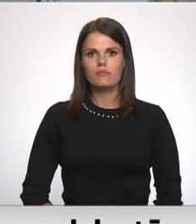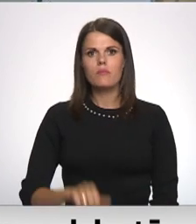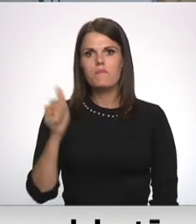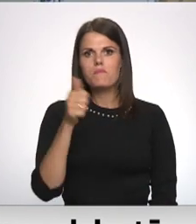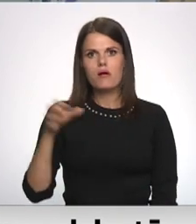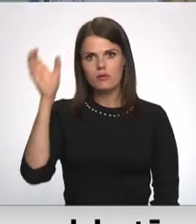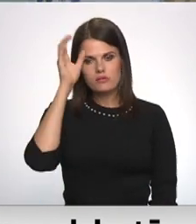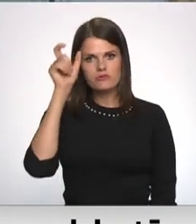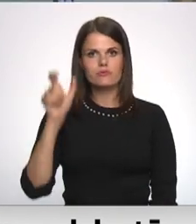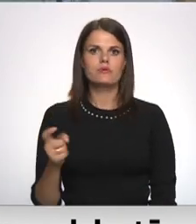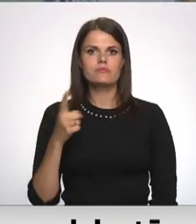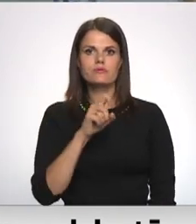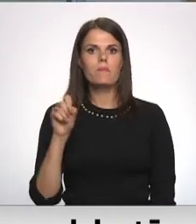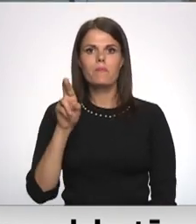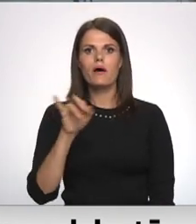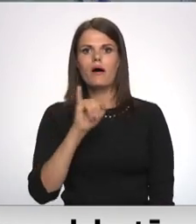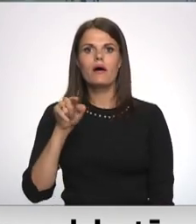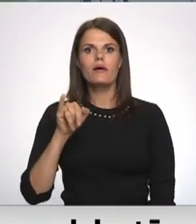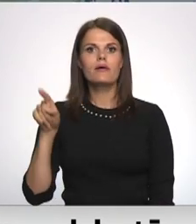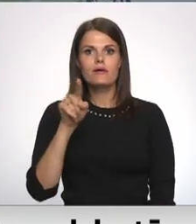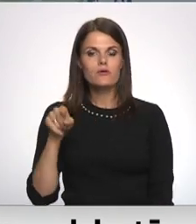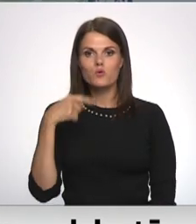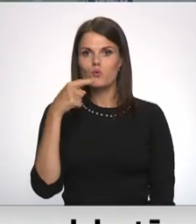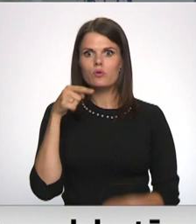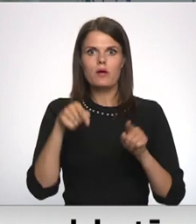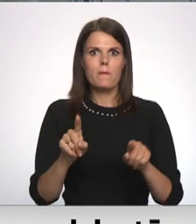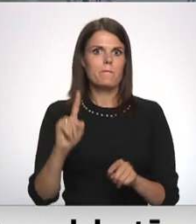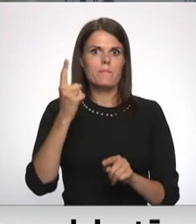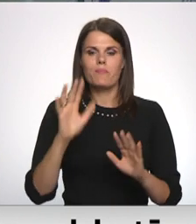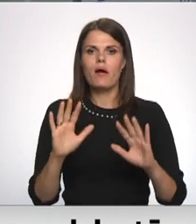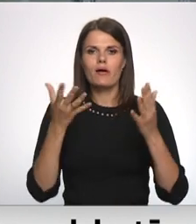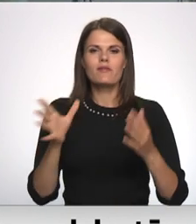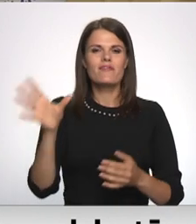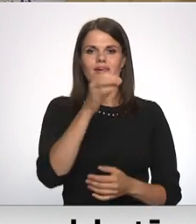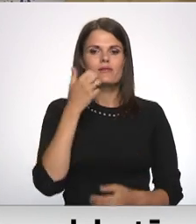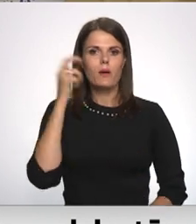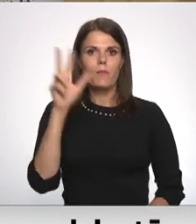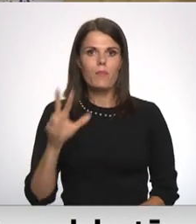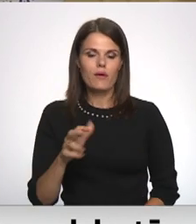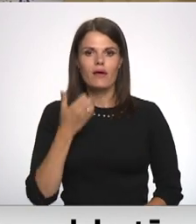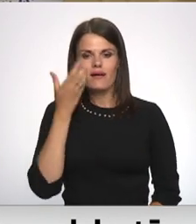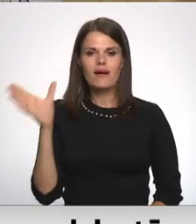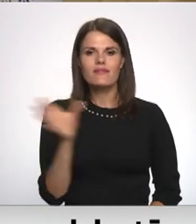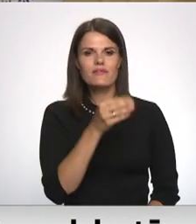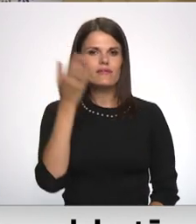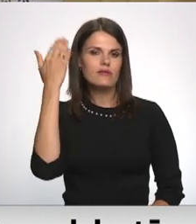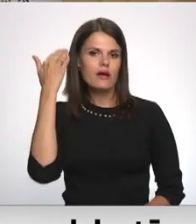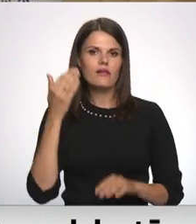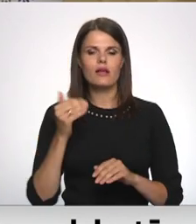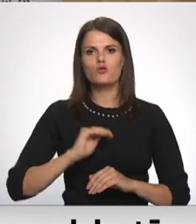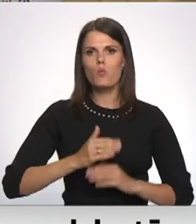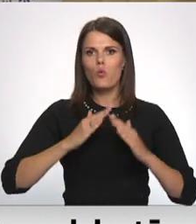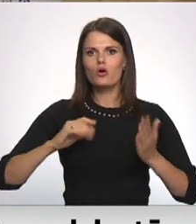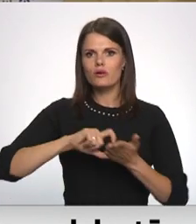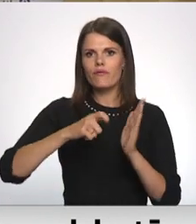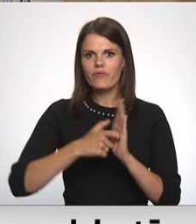Mākslas zinātnieks Ojārs Spārīts RTV skaidro, ka tas ir pirmais gadījums visā Baltijā, kad visas kādreizējās muižas